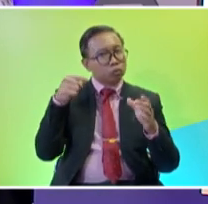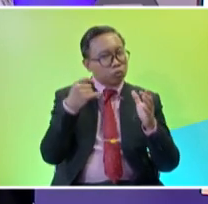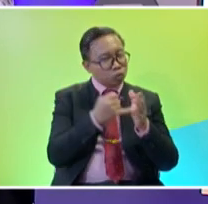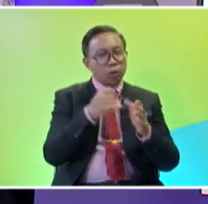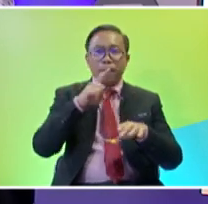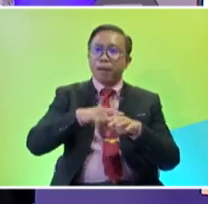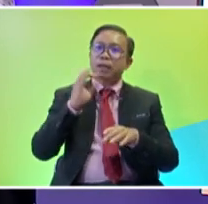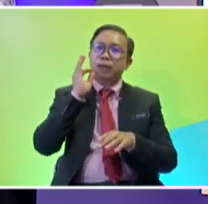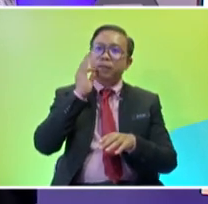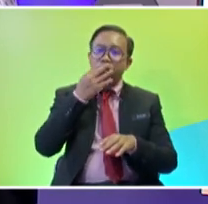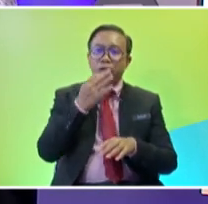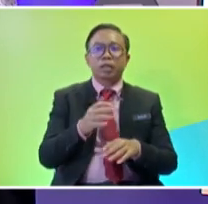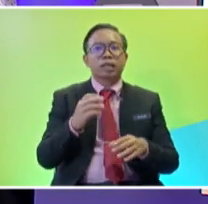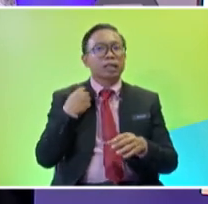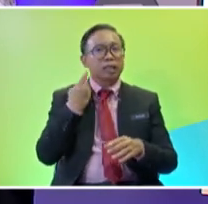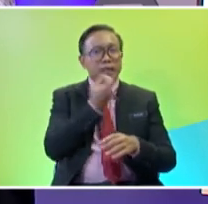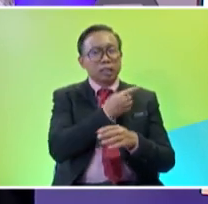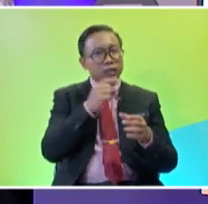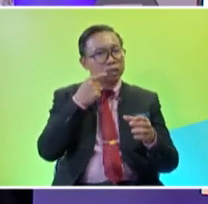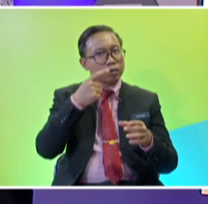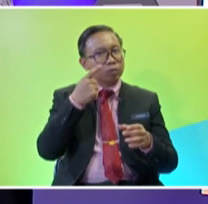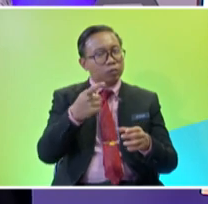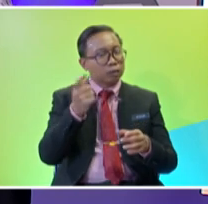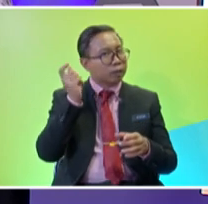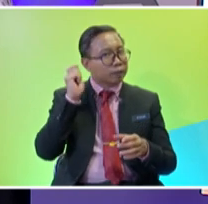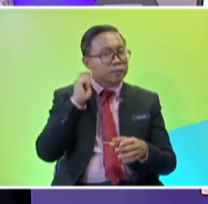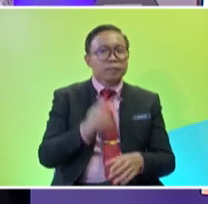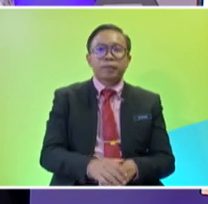buah yang kita sebut tadi kedondong